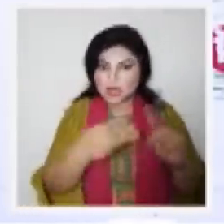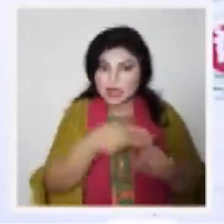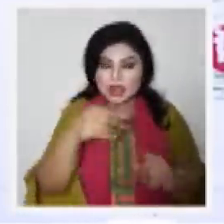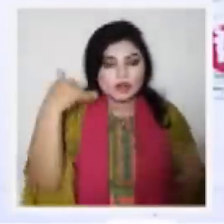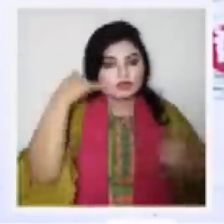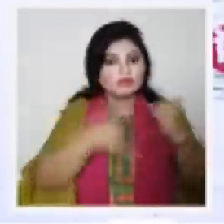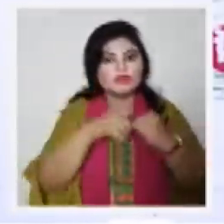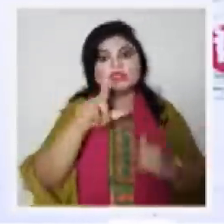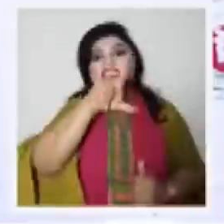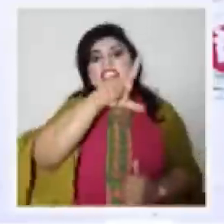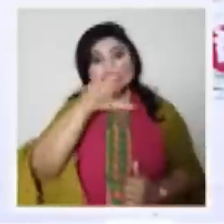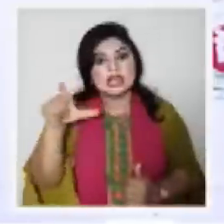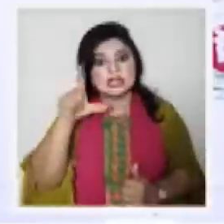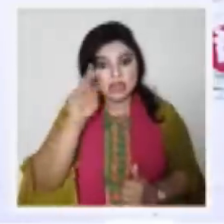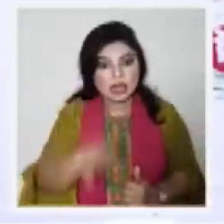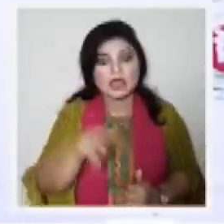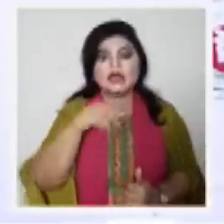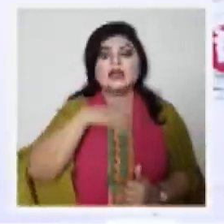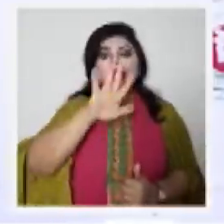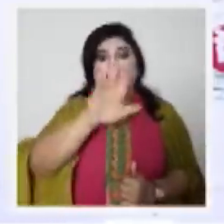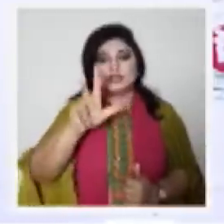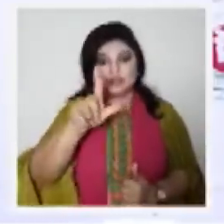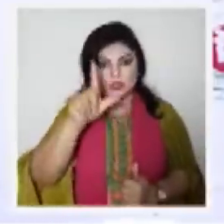পর্যন্ত আইডিসিআর ফোন গ্রহণ করেছে